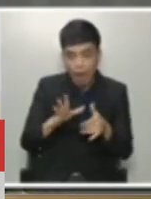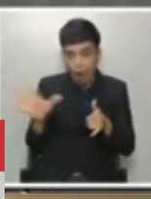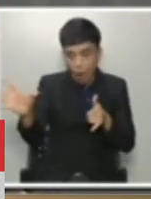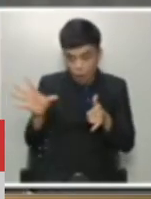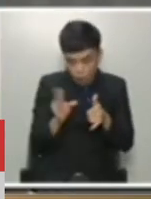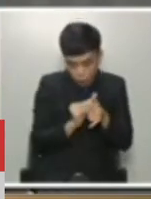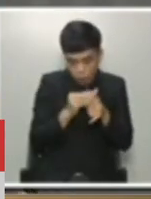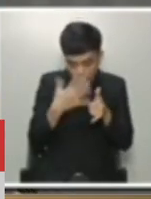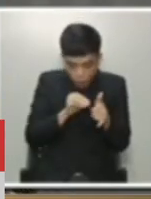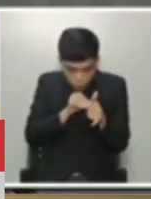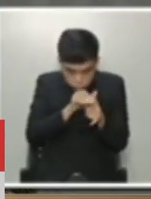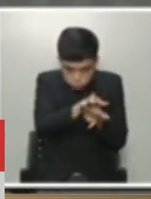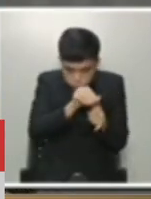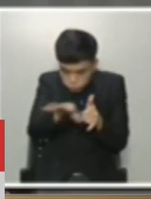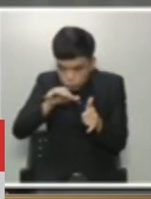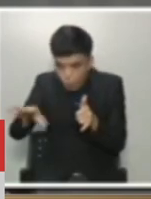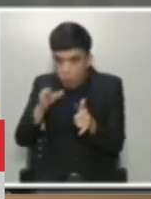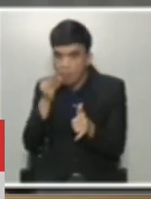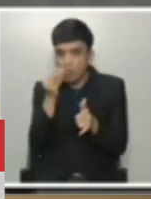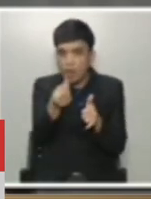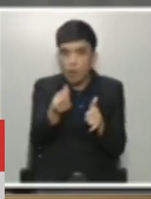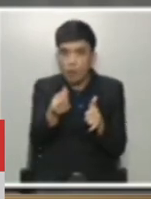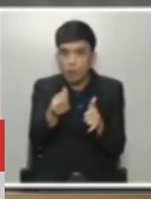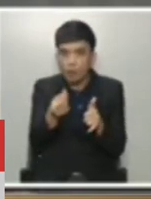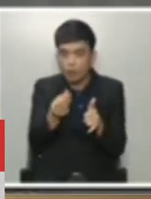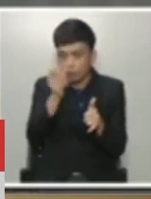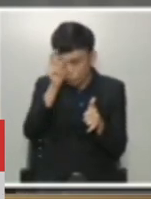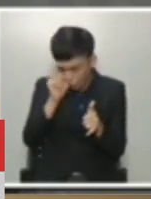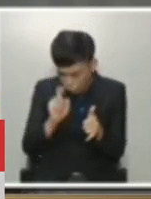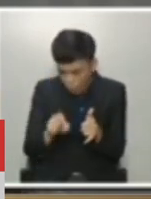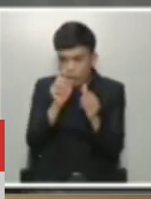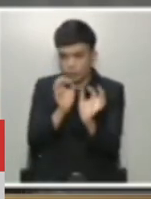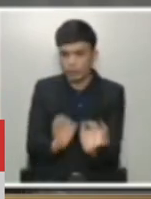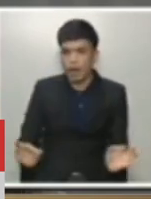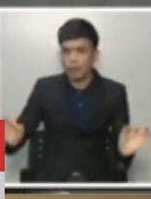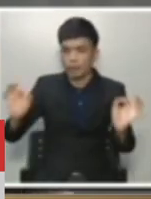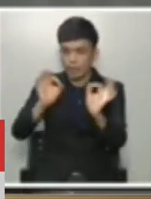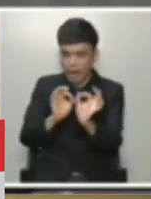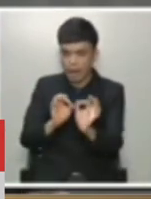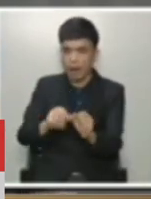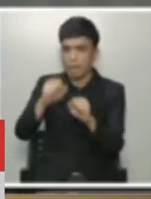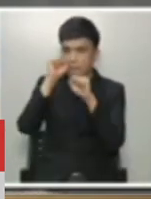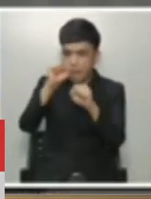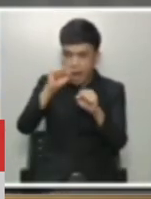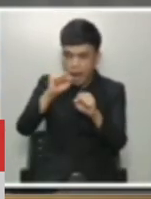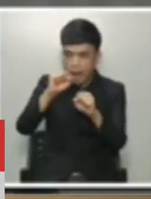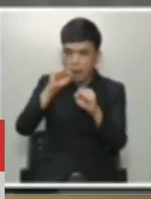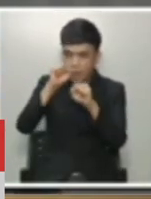องก็เป็นสิ่งหนึ่งที่มีความจำเป็นต้องประกาศเป็นภาวะฉุกเฉิน